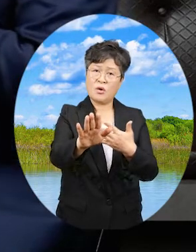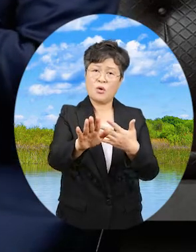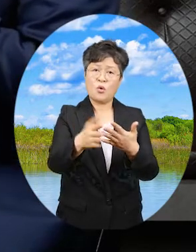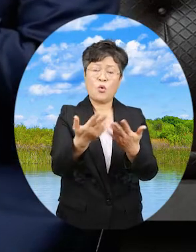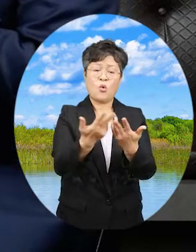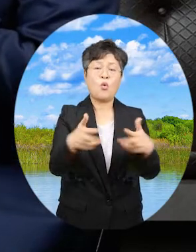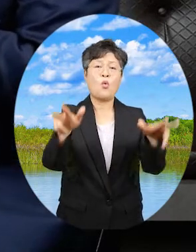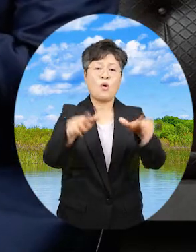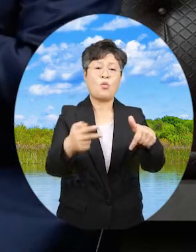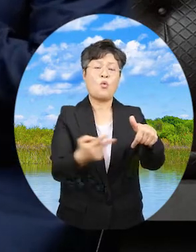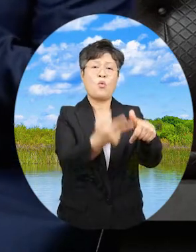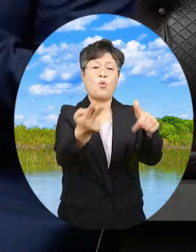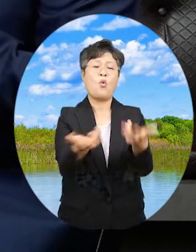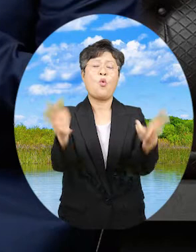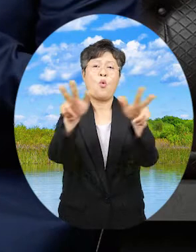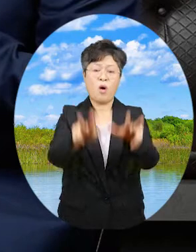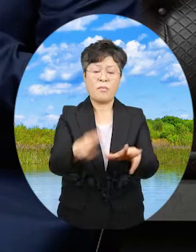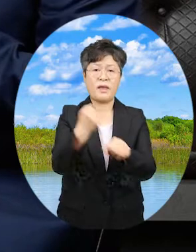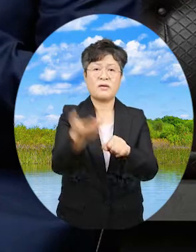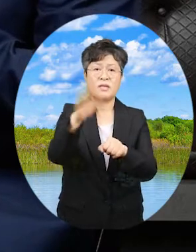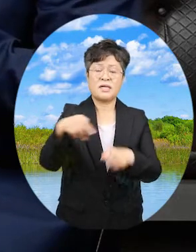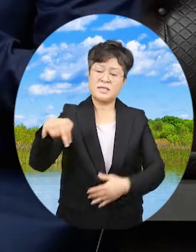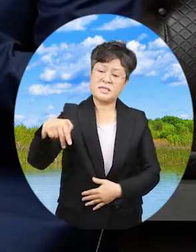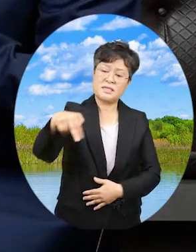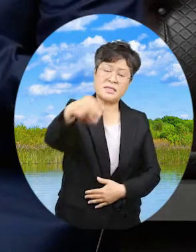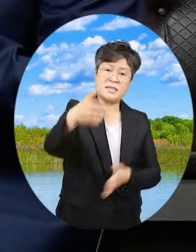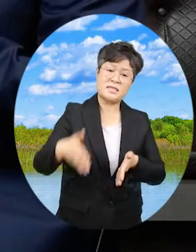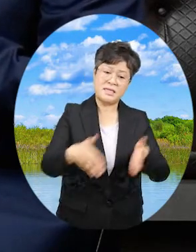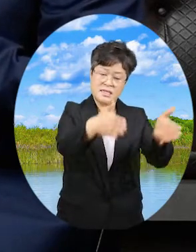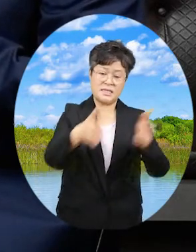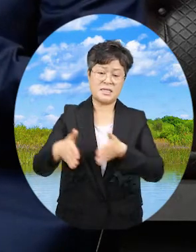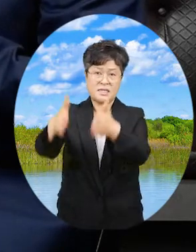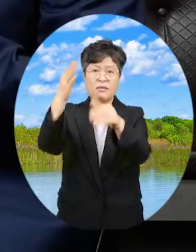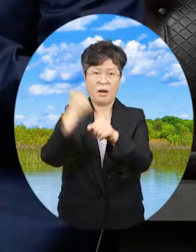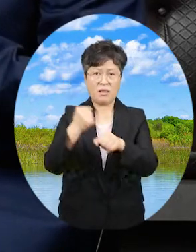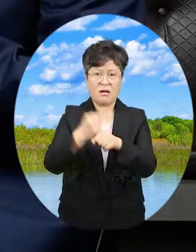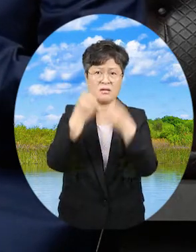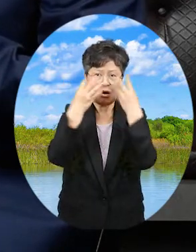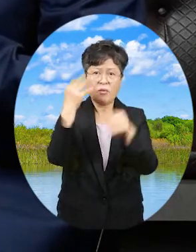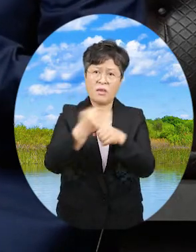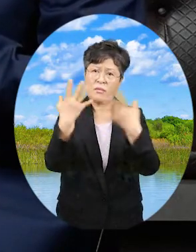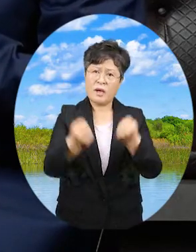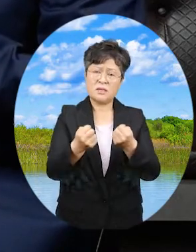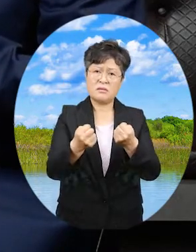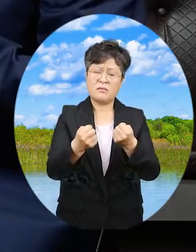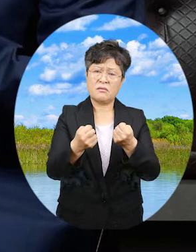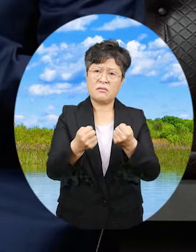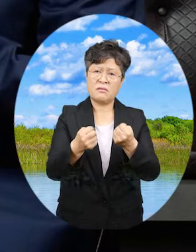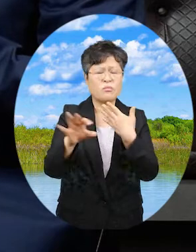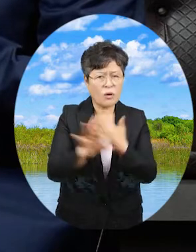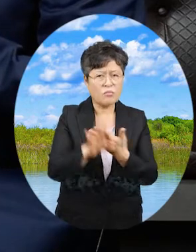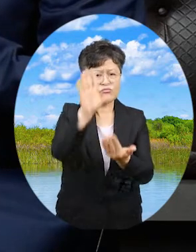비싼 곳이지 않습니까? 네. 그럴 만한 가치에 있어서 상징은 그, 광교 호수공원입니다. 네.